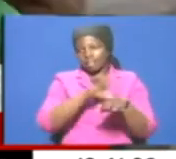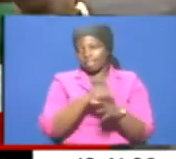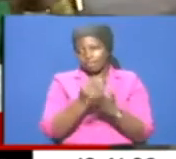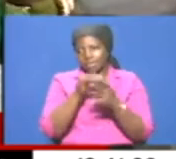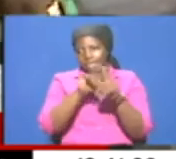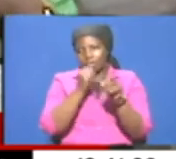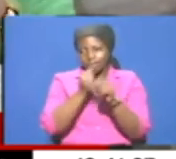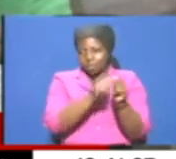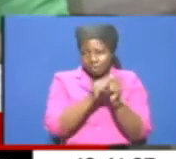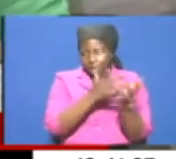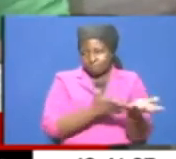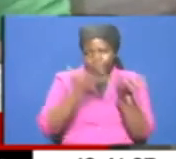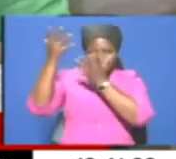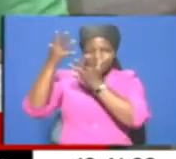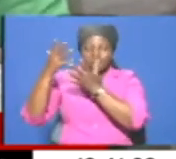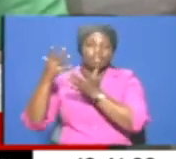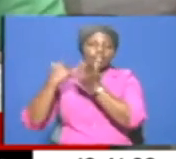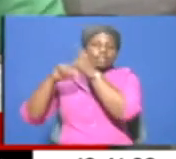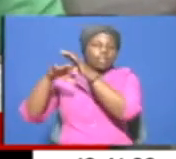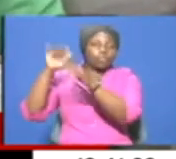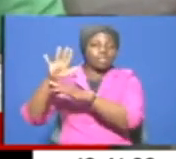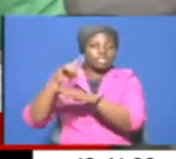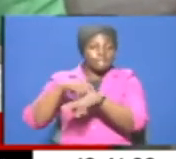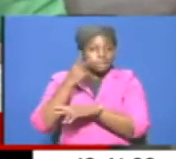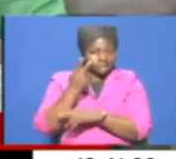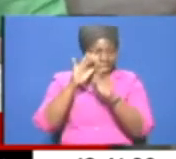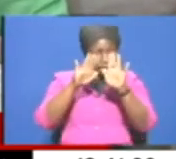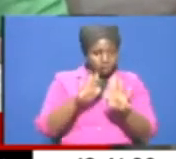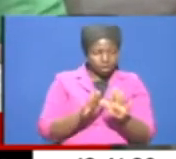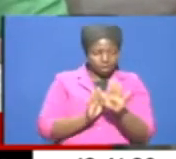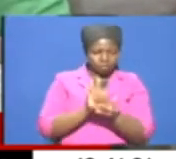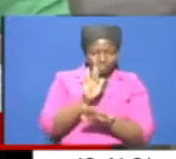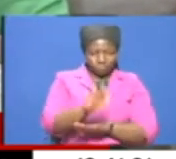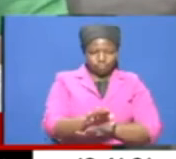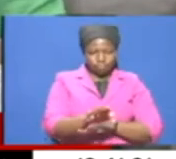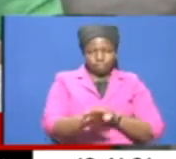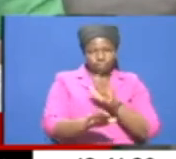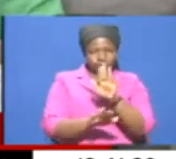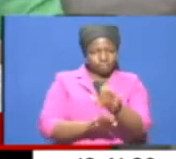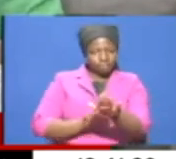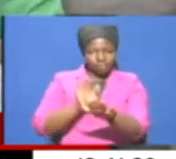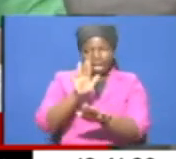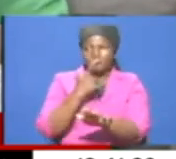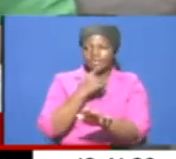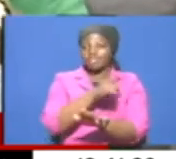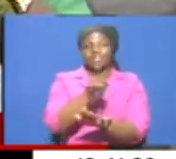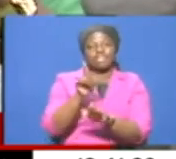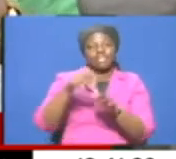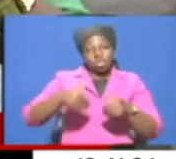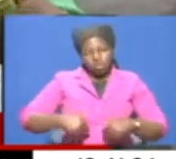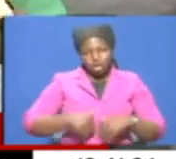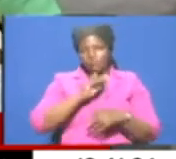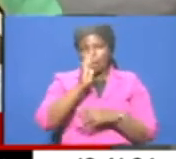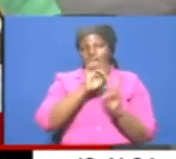market. Wakishaona umuhimu step by step, na kuambia matatokea, na hawatakuwa natafuta hii kazi ambayo